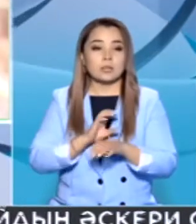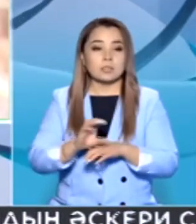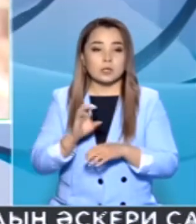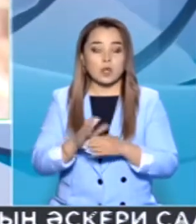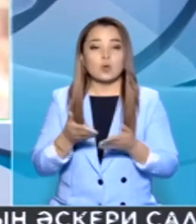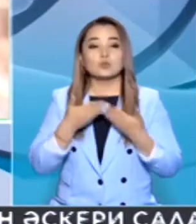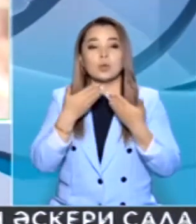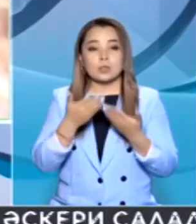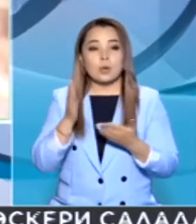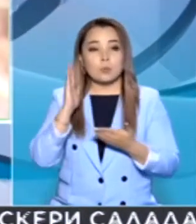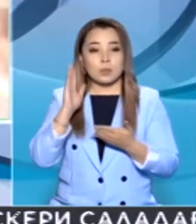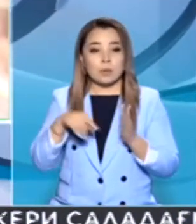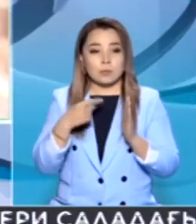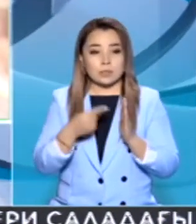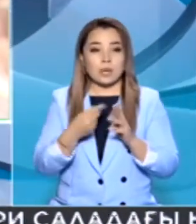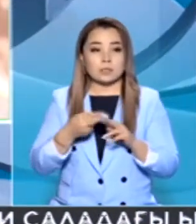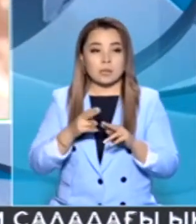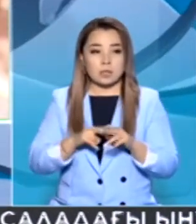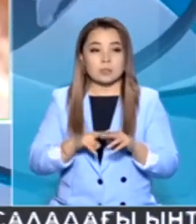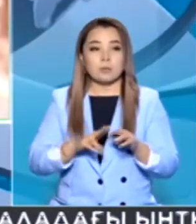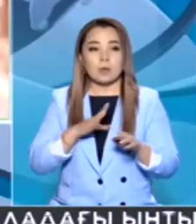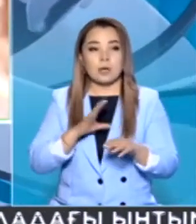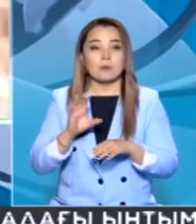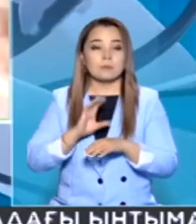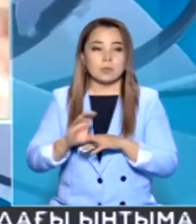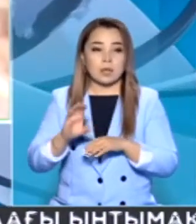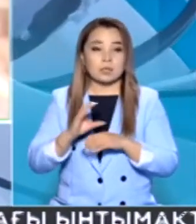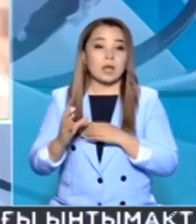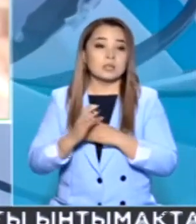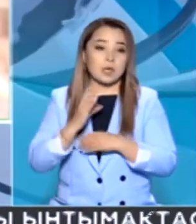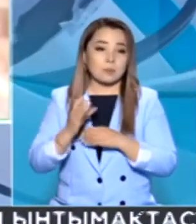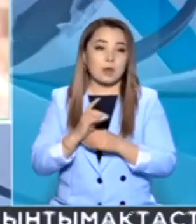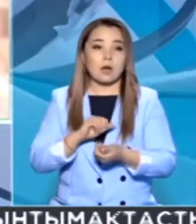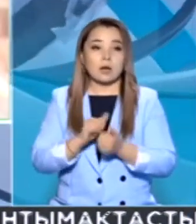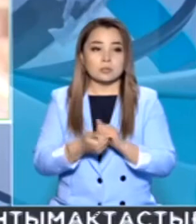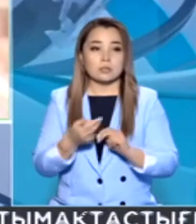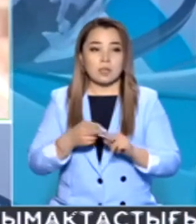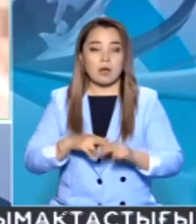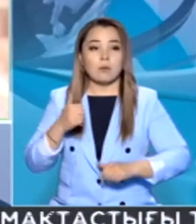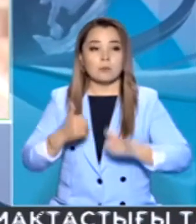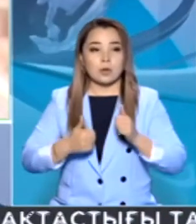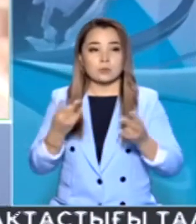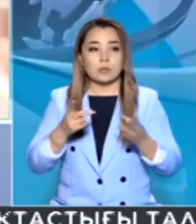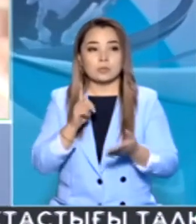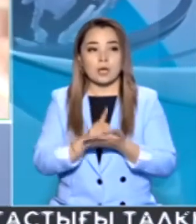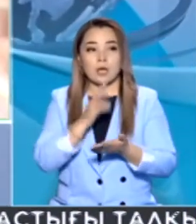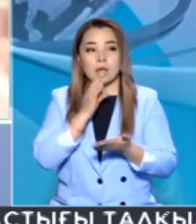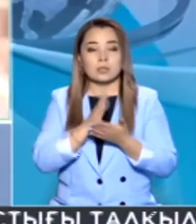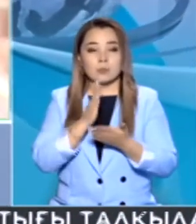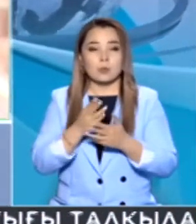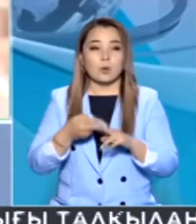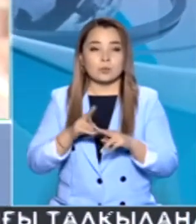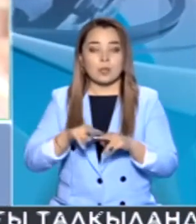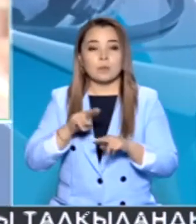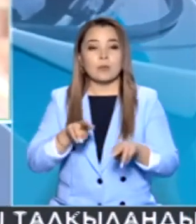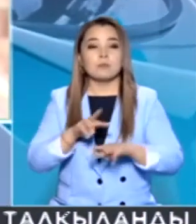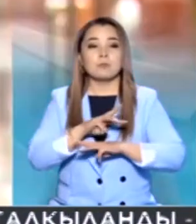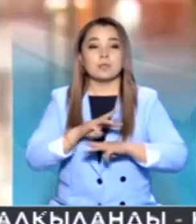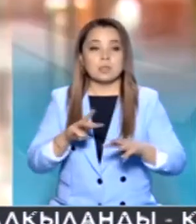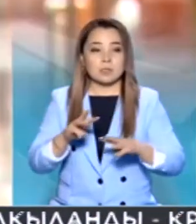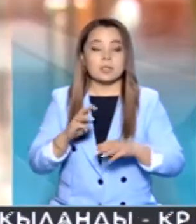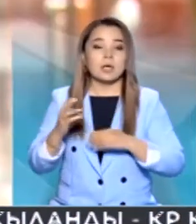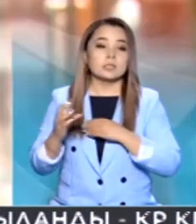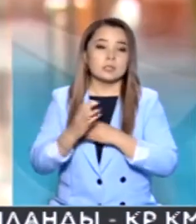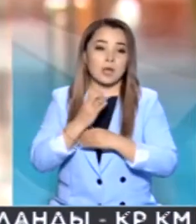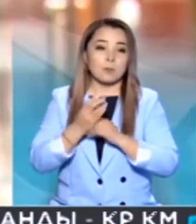деген сұраныс бола ма? Мәселе бастысы импорт алмастыратын тауарлар бәсекеге қабілетті болуы тиіс. Осылай деген премьер-министр